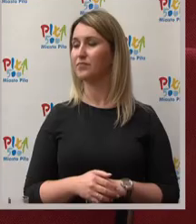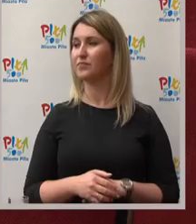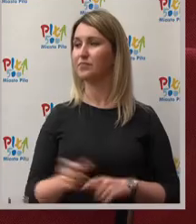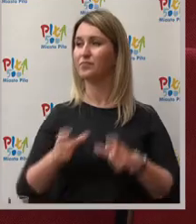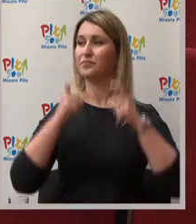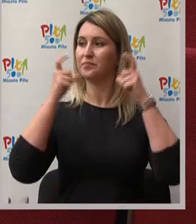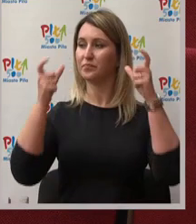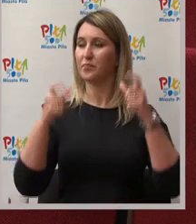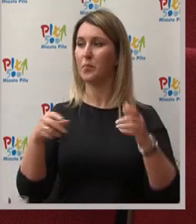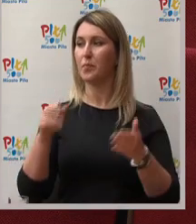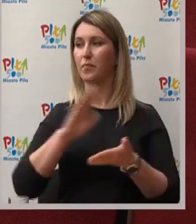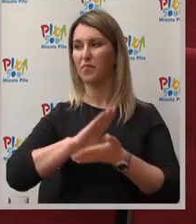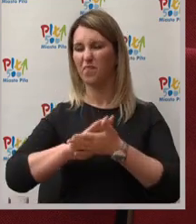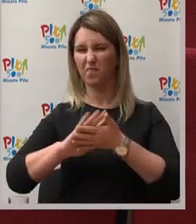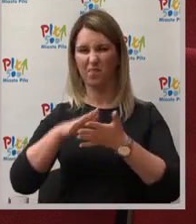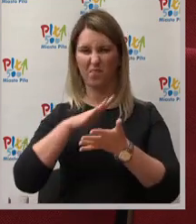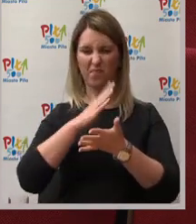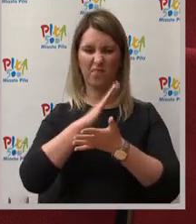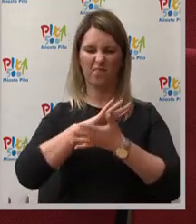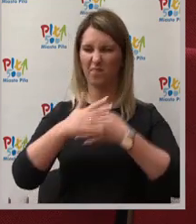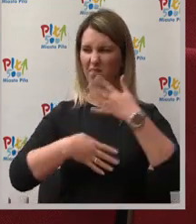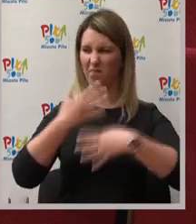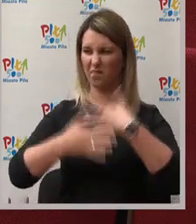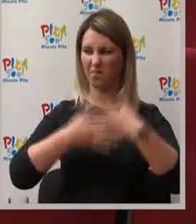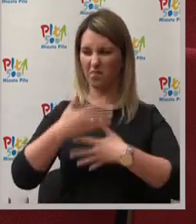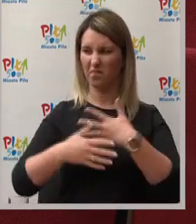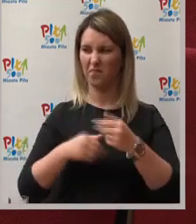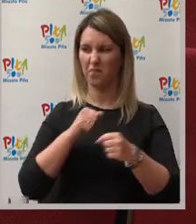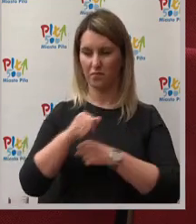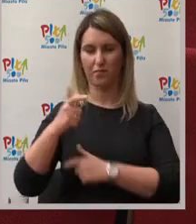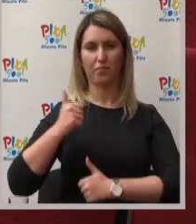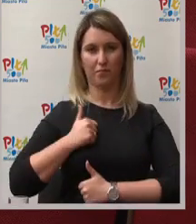Szewc, dodając, że sprawę wciąż badają organy ścigania i trzeba poczekać na ich rozstrzygnięcia.